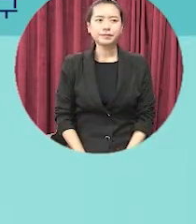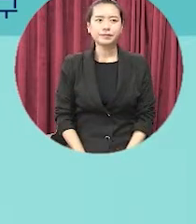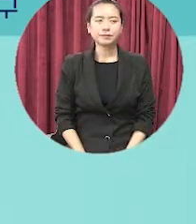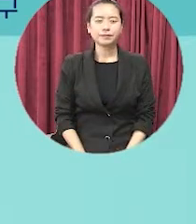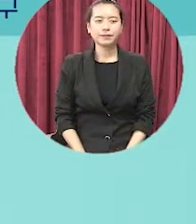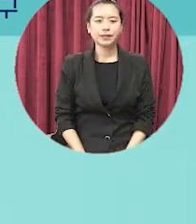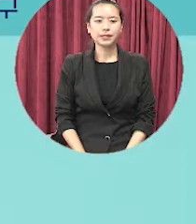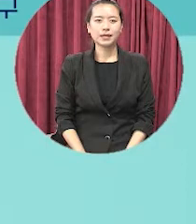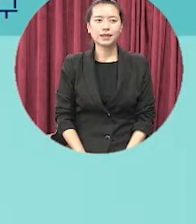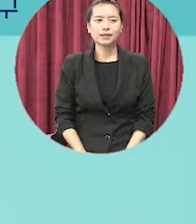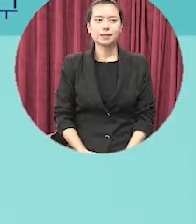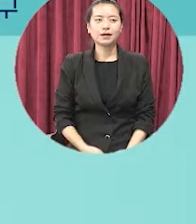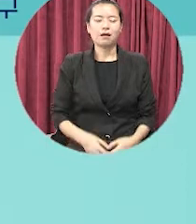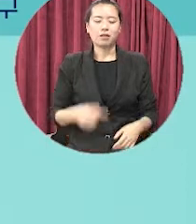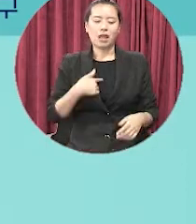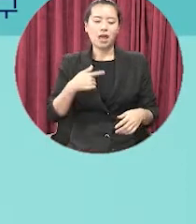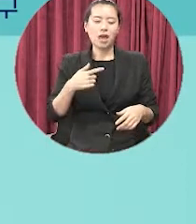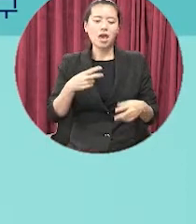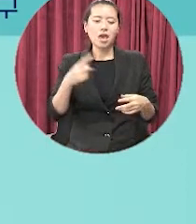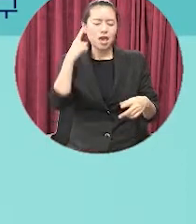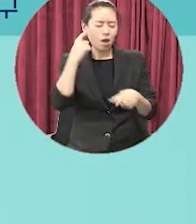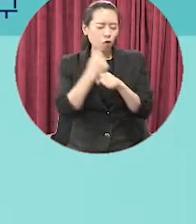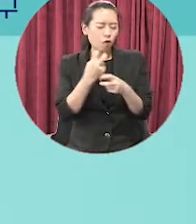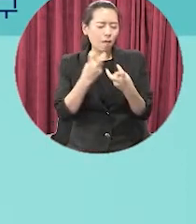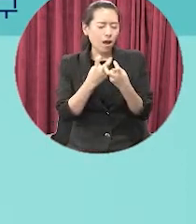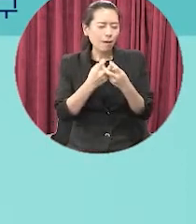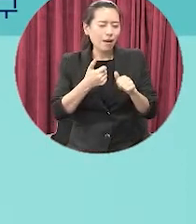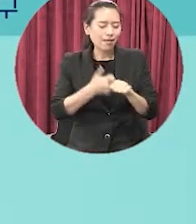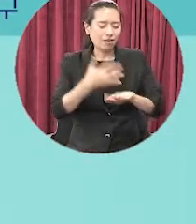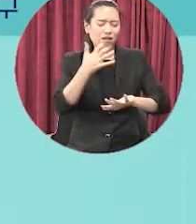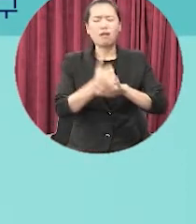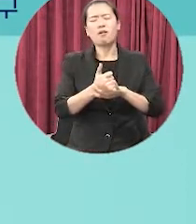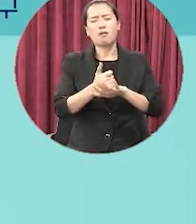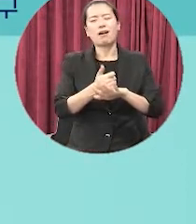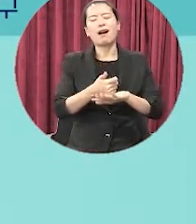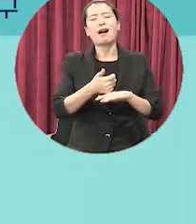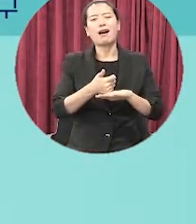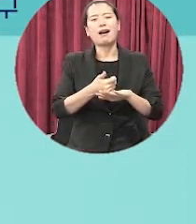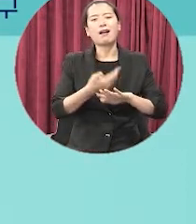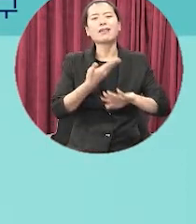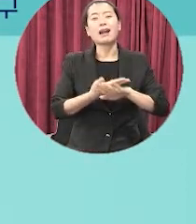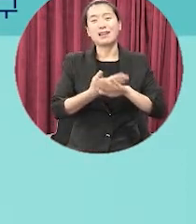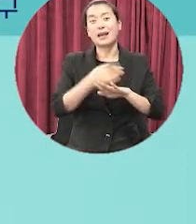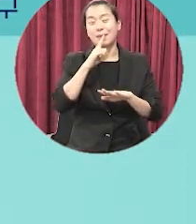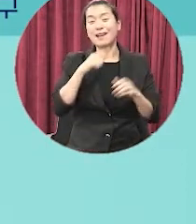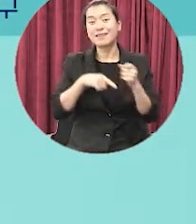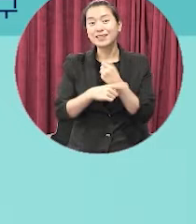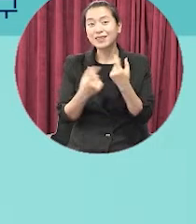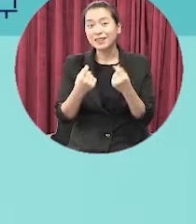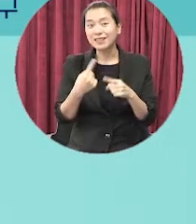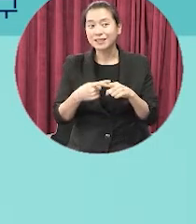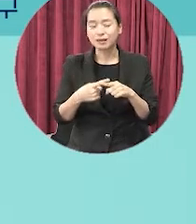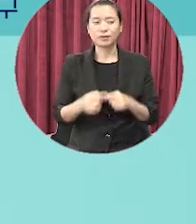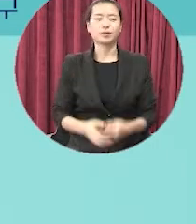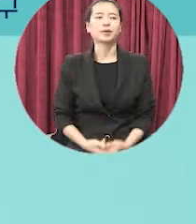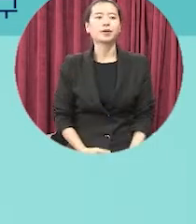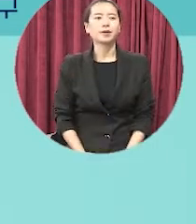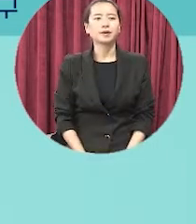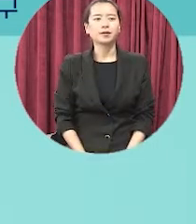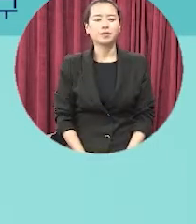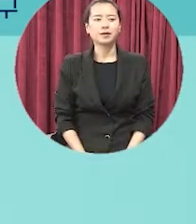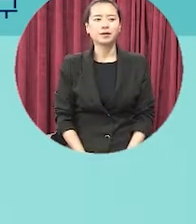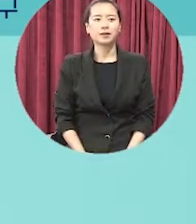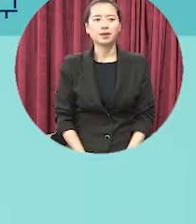데이터를 가서 특정한 연구 방법론의 따라서 달라진다는 겁니다 그래서 실지 그러면 이 세상을 어떻게 되어 있을까 로 잘 생각을 해 본다 라고